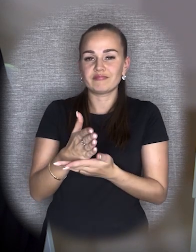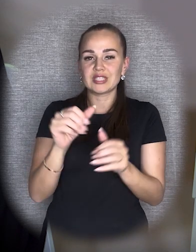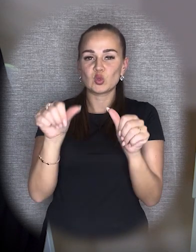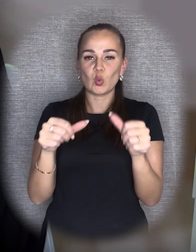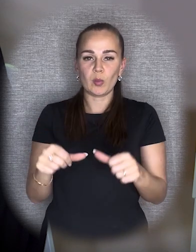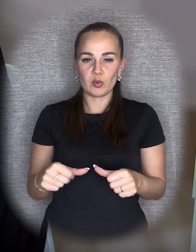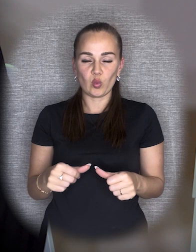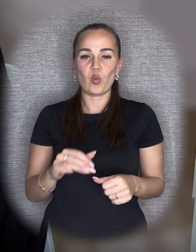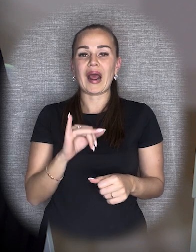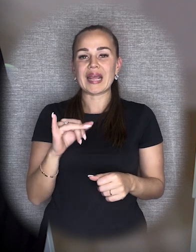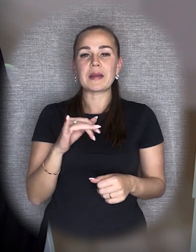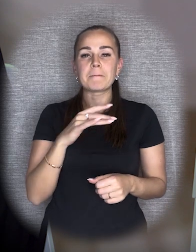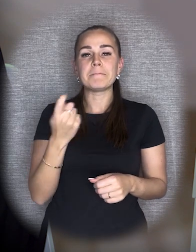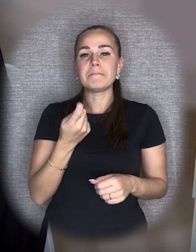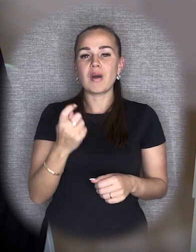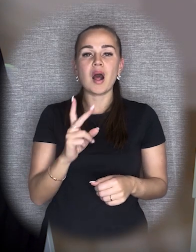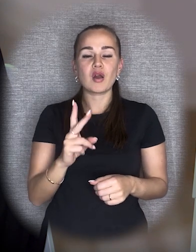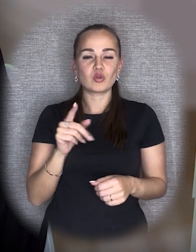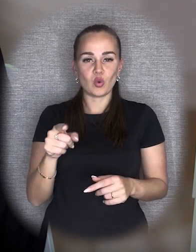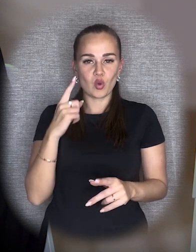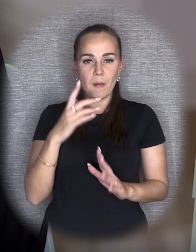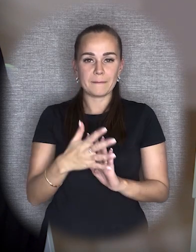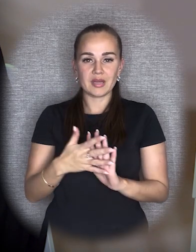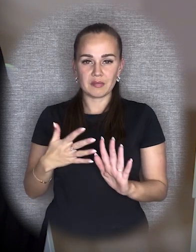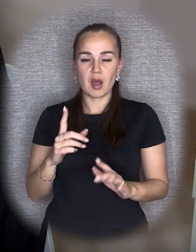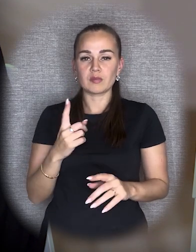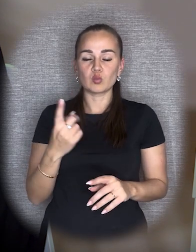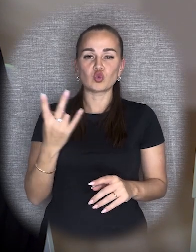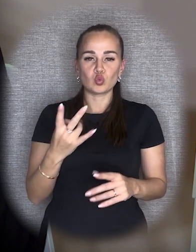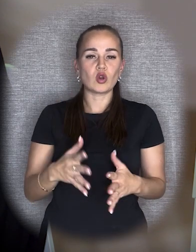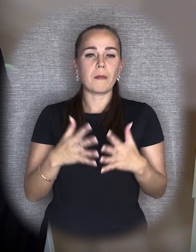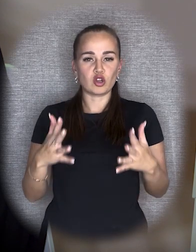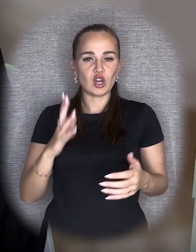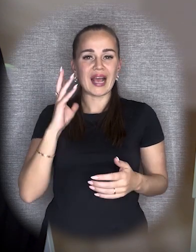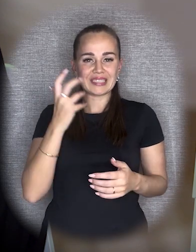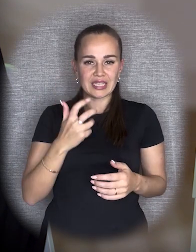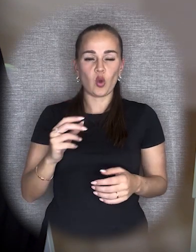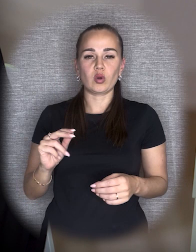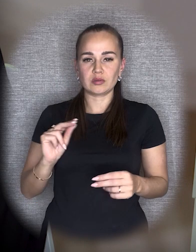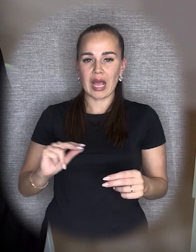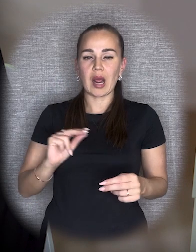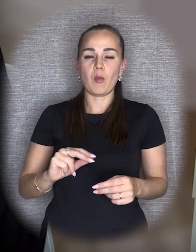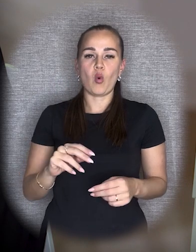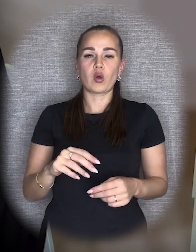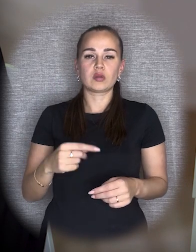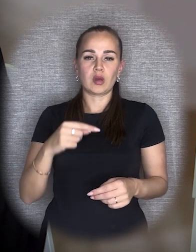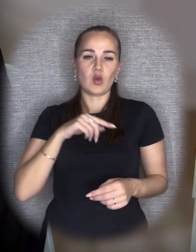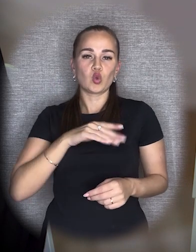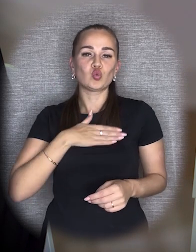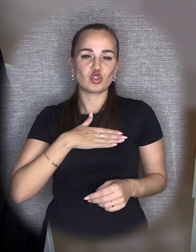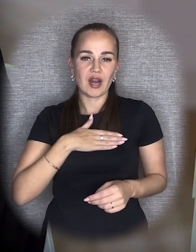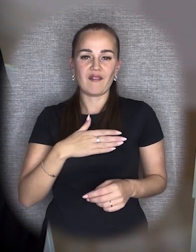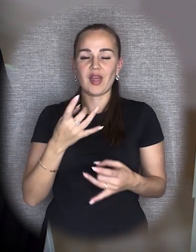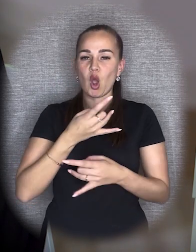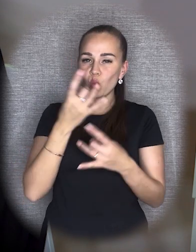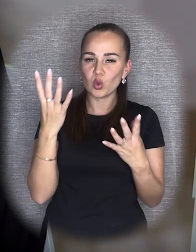людей, кто ее понимает, потому что для этого нужна очень серьезная работа, душевная, духовная, культурная и